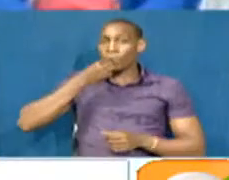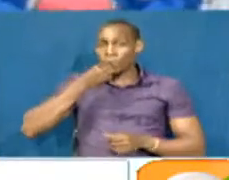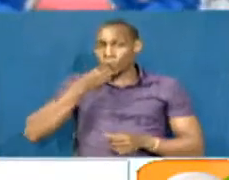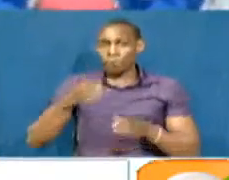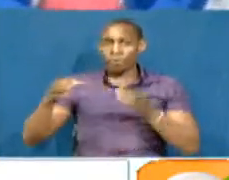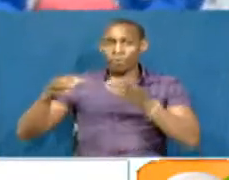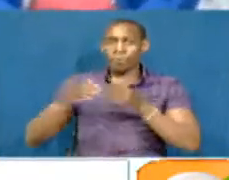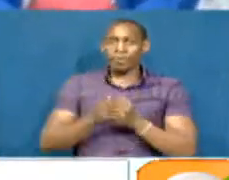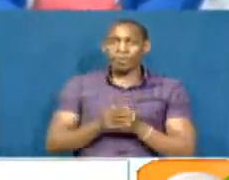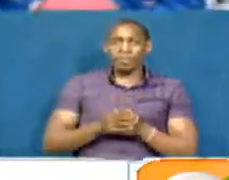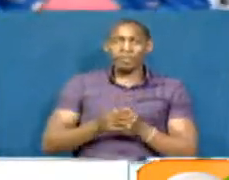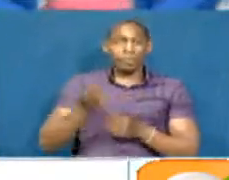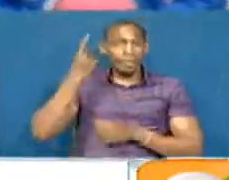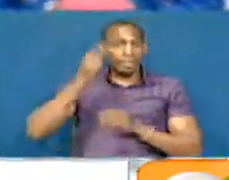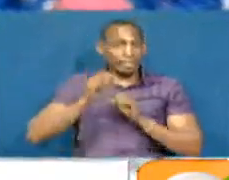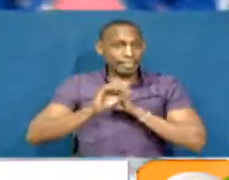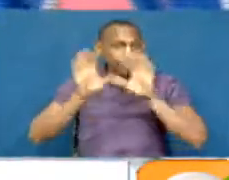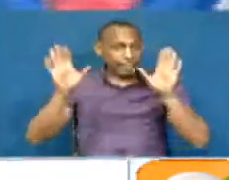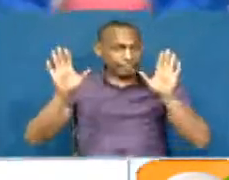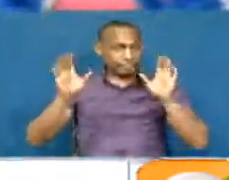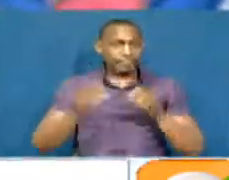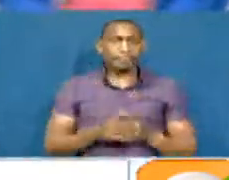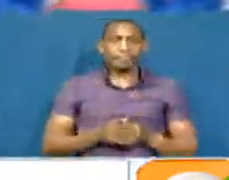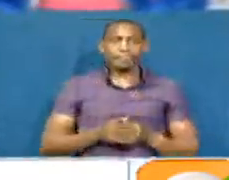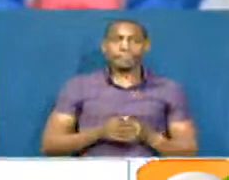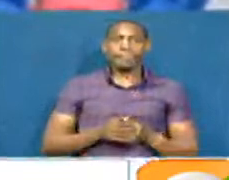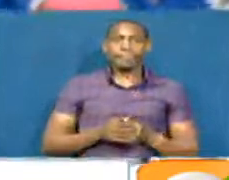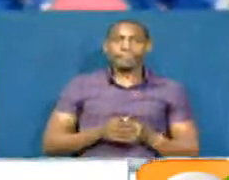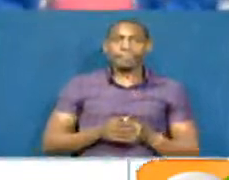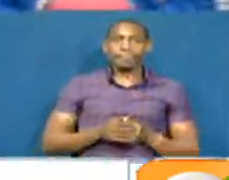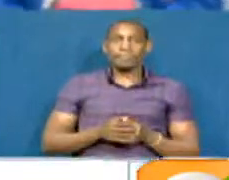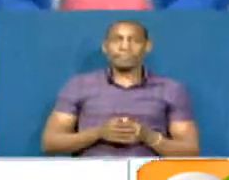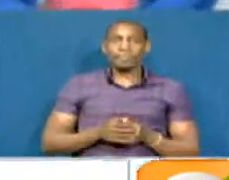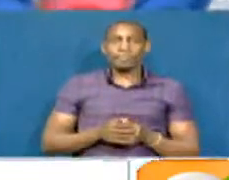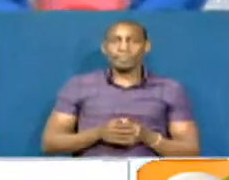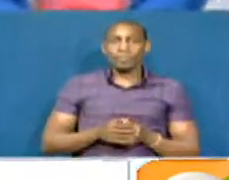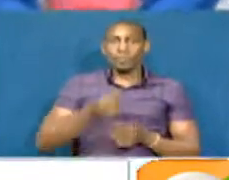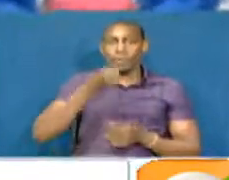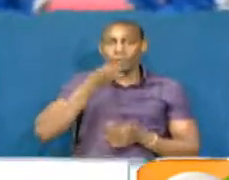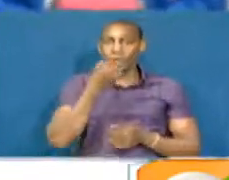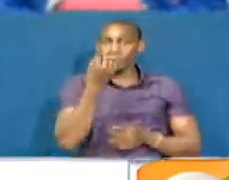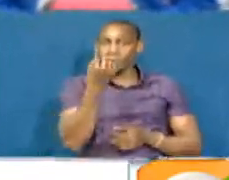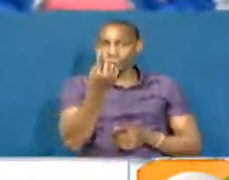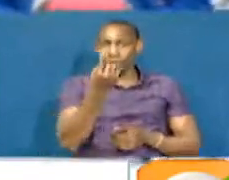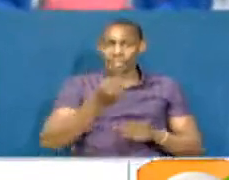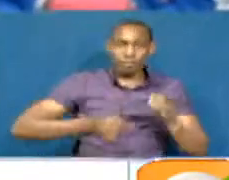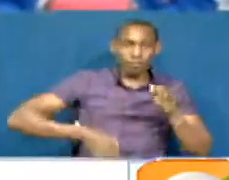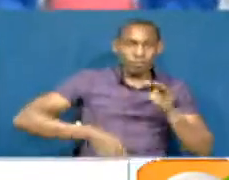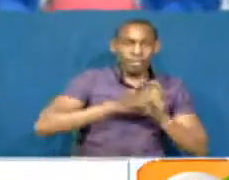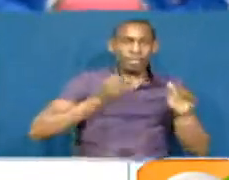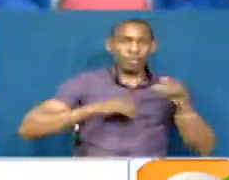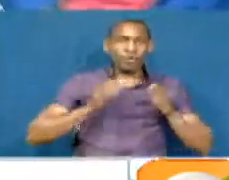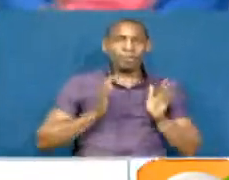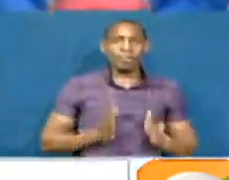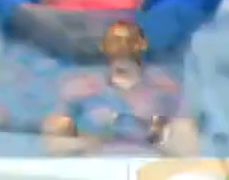Frimi movement. Naona vizuri kwa hiyo iko Frimi moja ya kufukuza wafisadi.